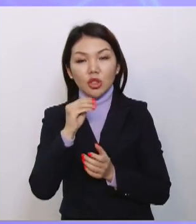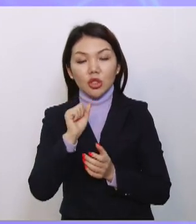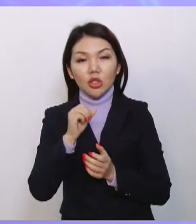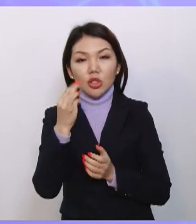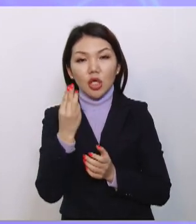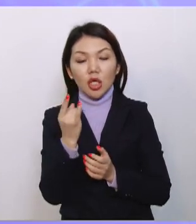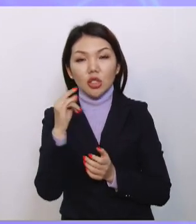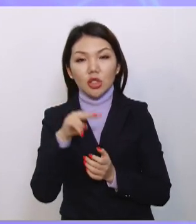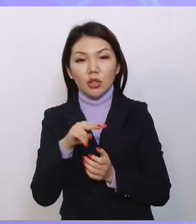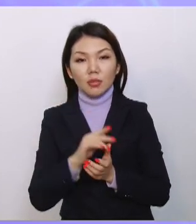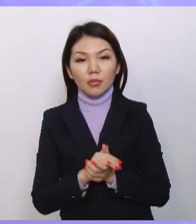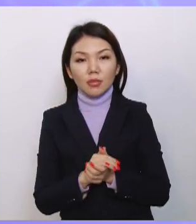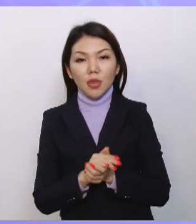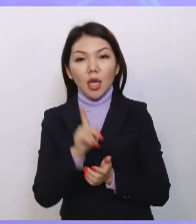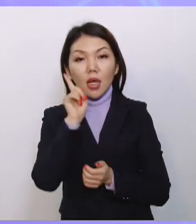Даамы кандай?